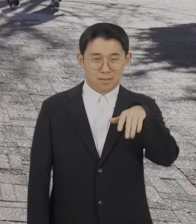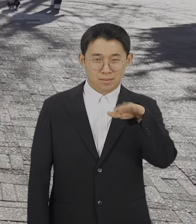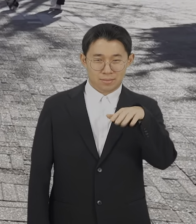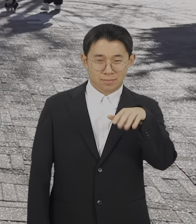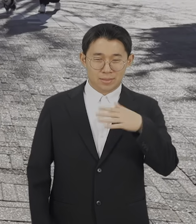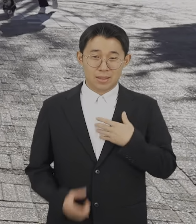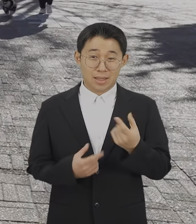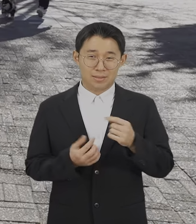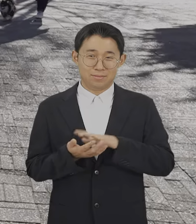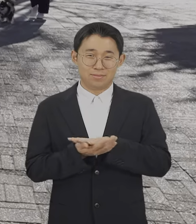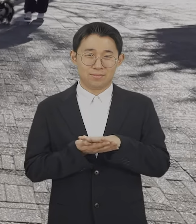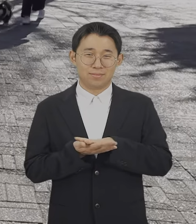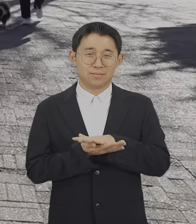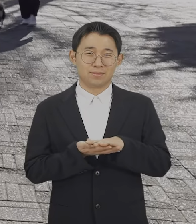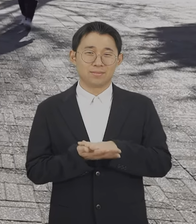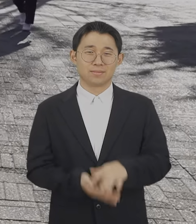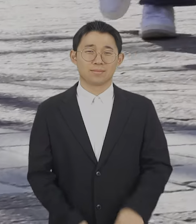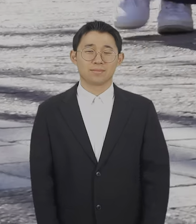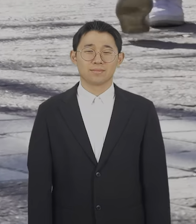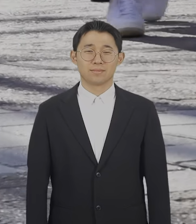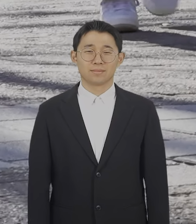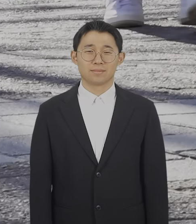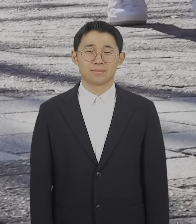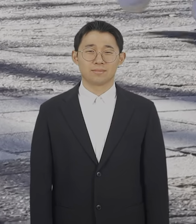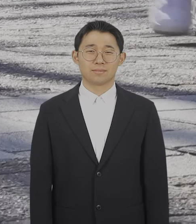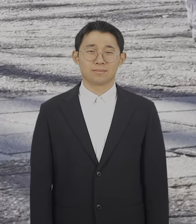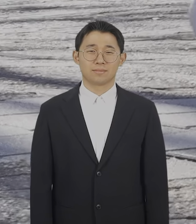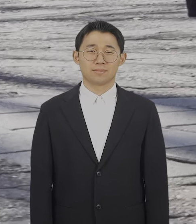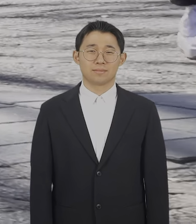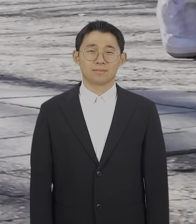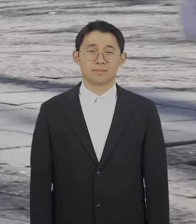일로 와, 나랑 같이 놀자.